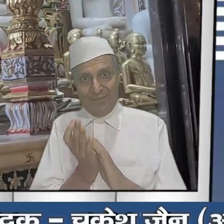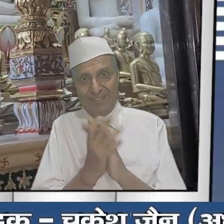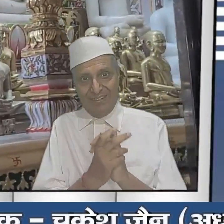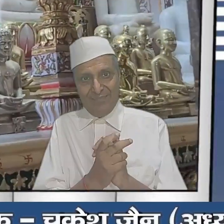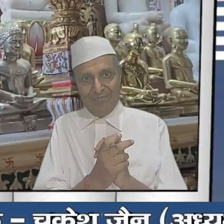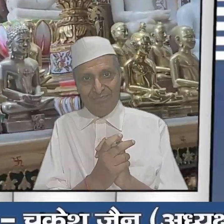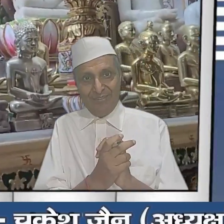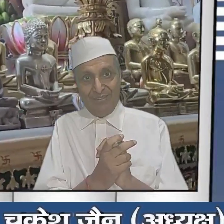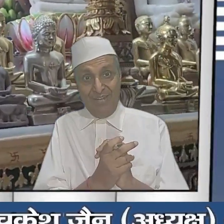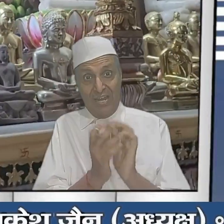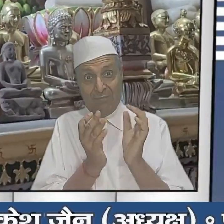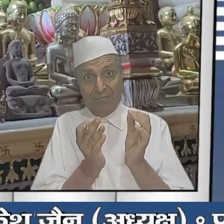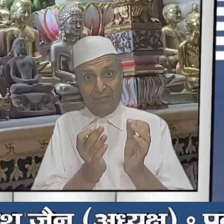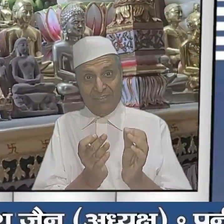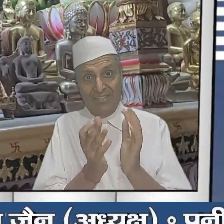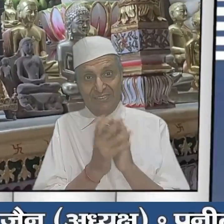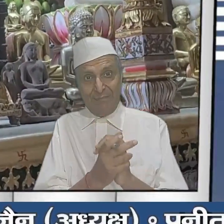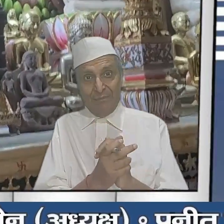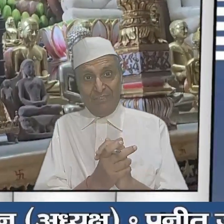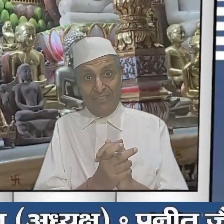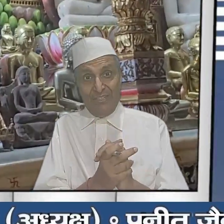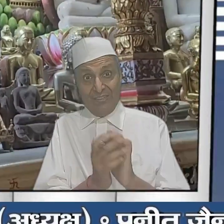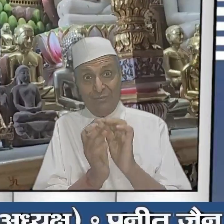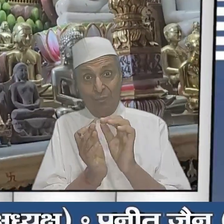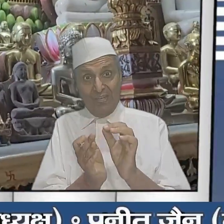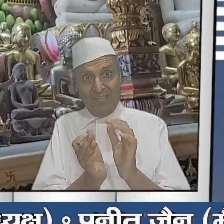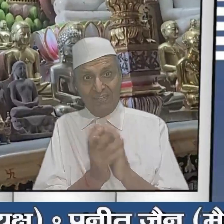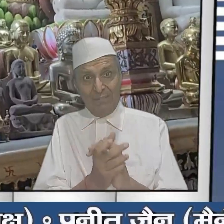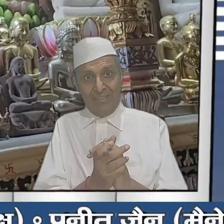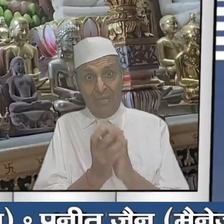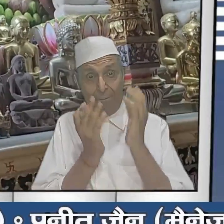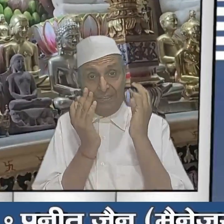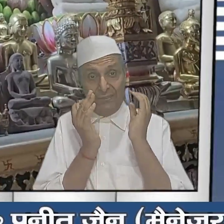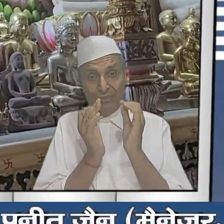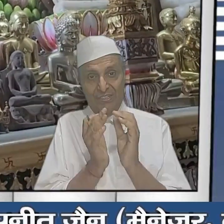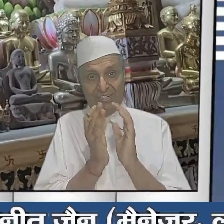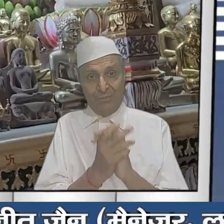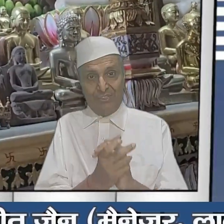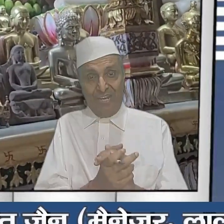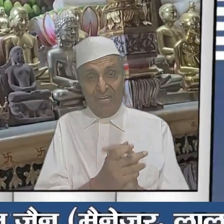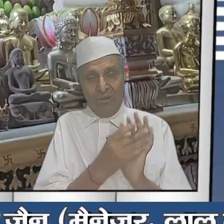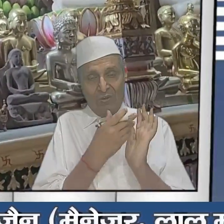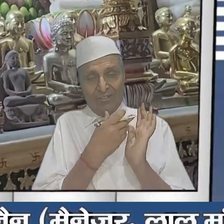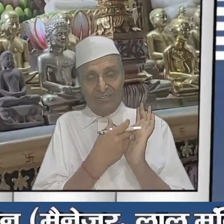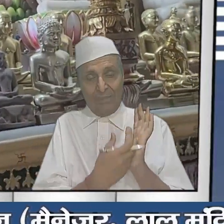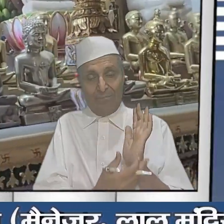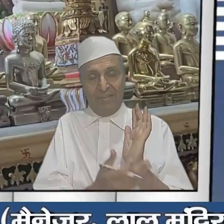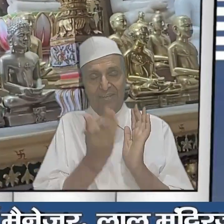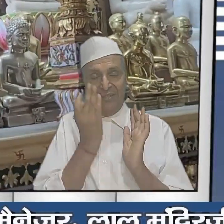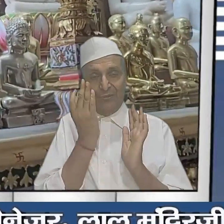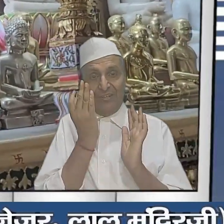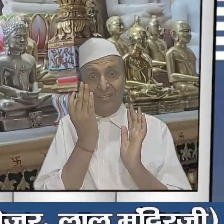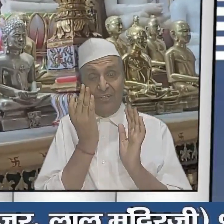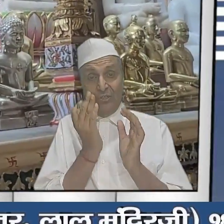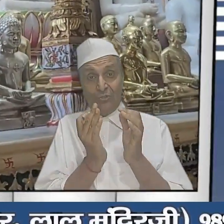अरहनाथ भगवान। आम्र वृक्ष के नीचे पहुंचे, दोपहर का ही समय था, पंचमुष्टि केश लोच किया और तप में